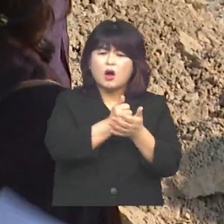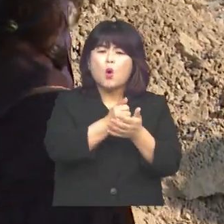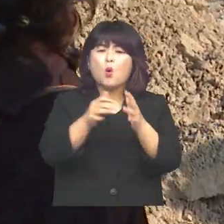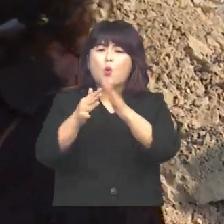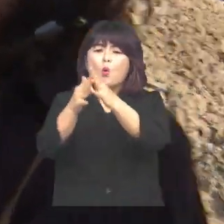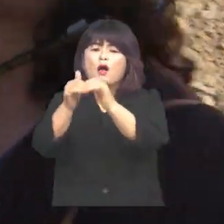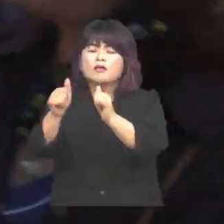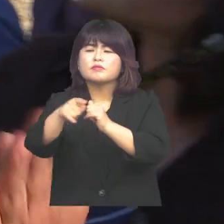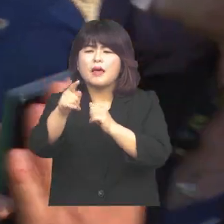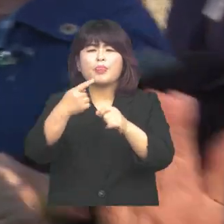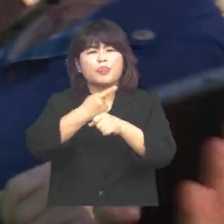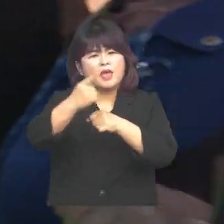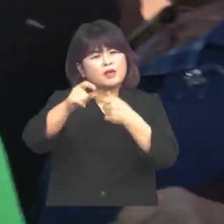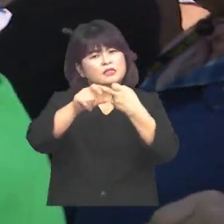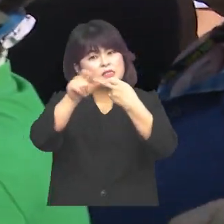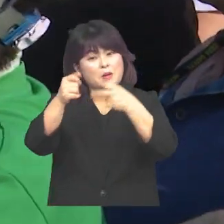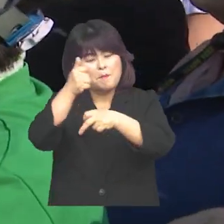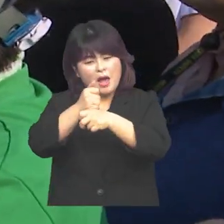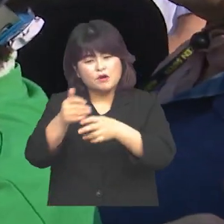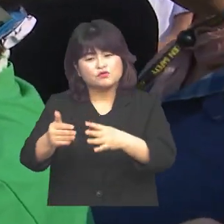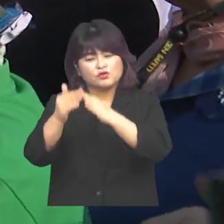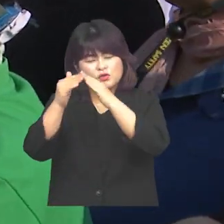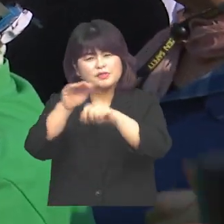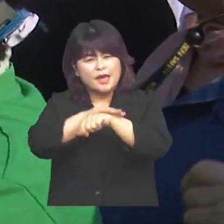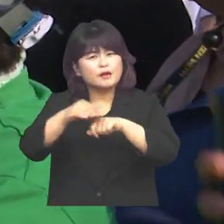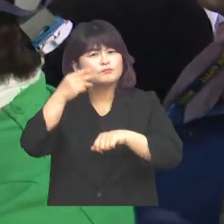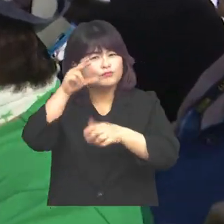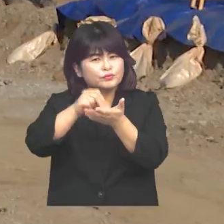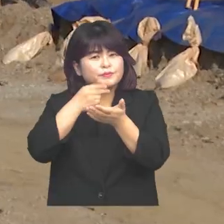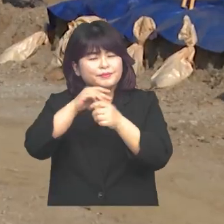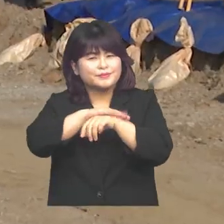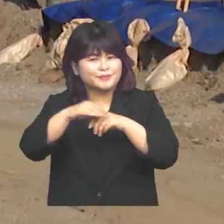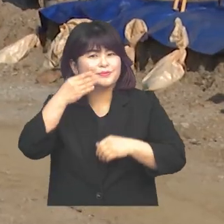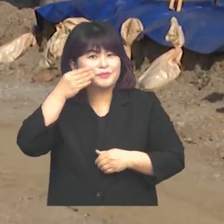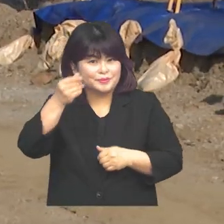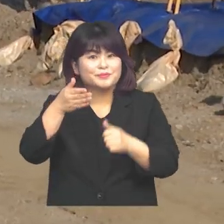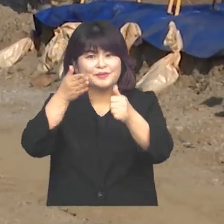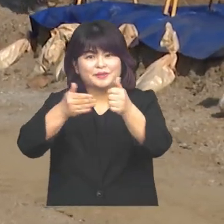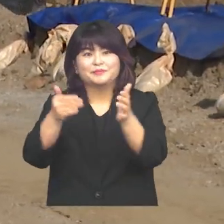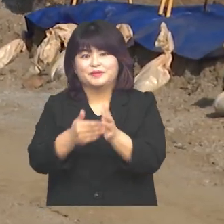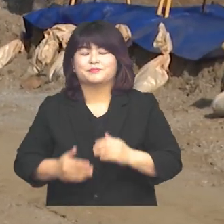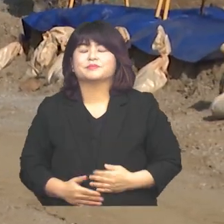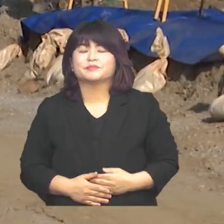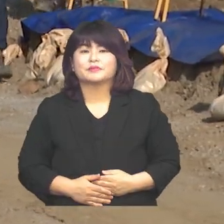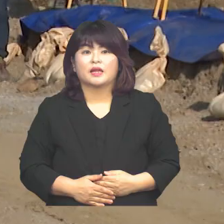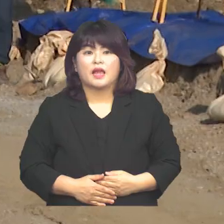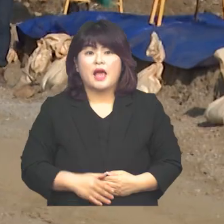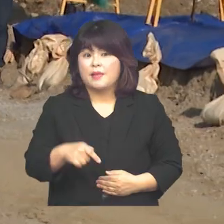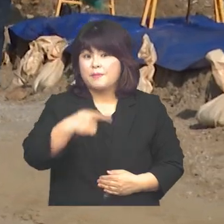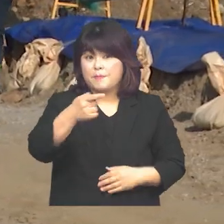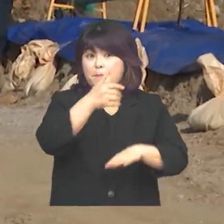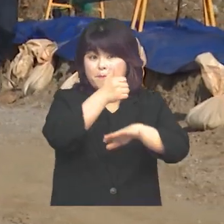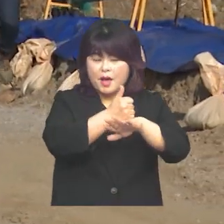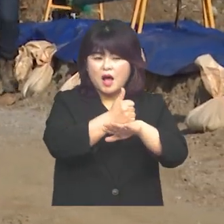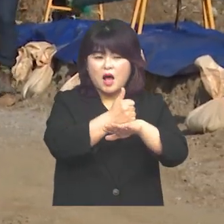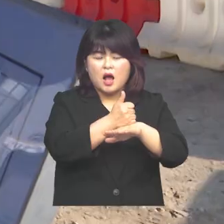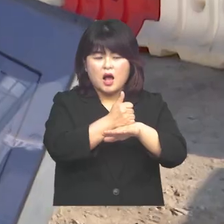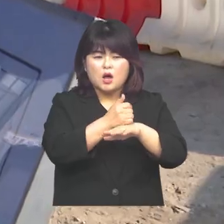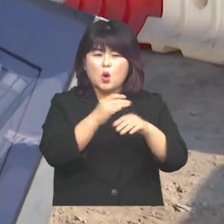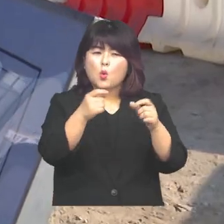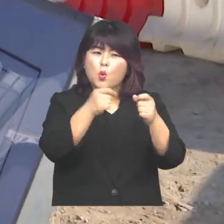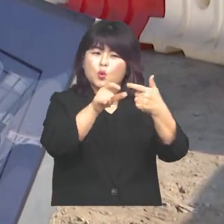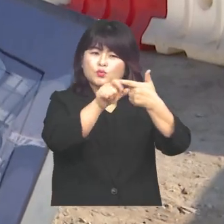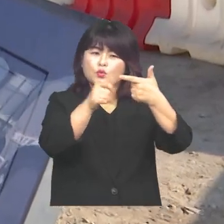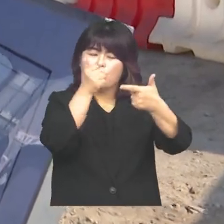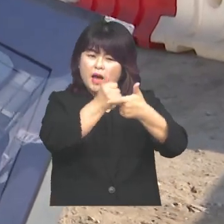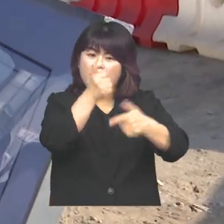공사 관계자들에게 내년 말 완공까지 차질 없이 공사를 잘 진행해달라고 말했습니다. 이 시장은 이후